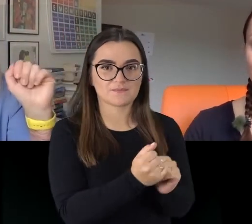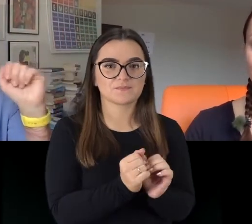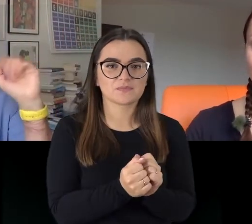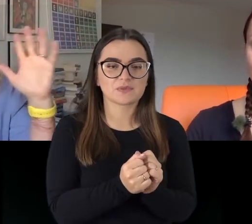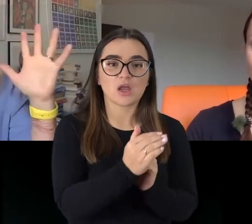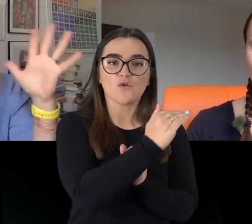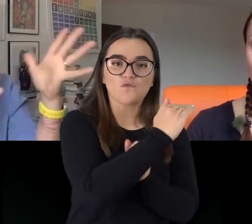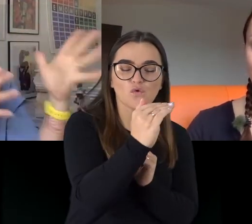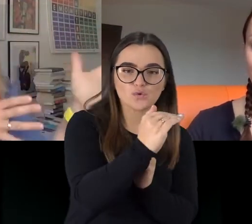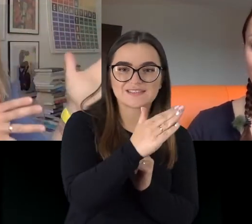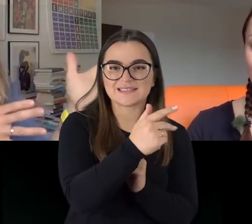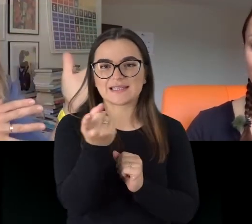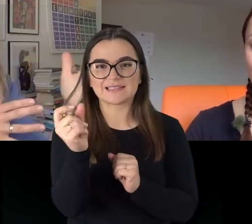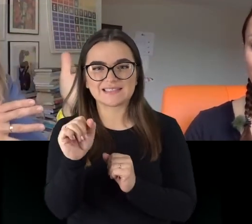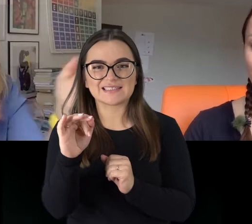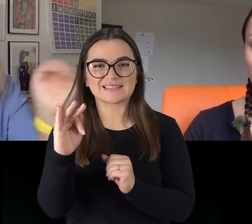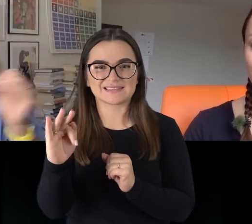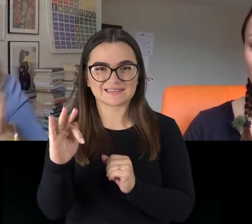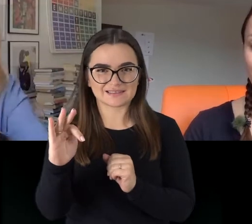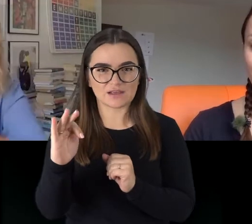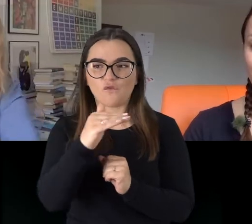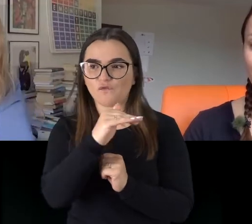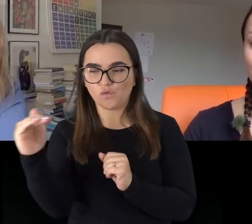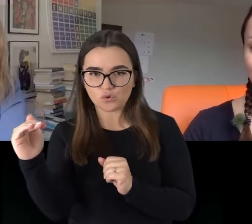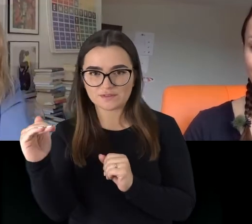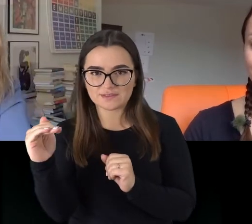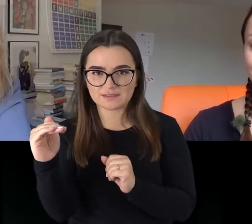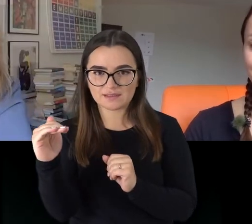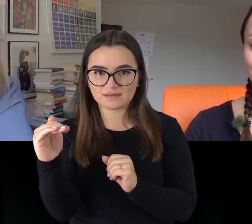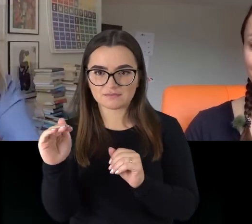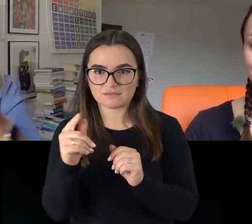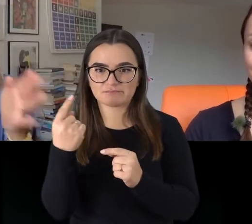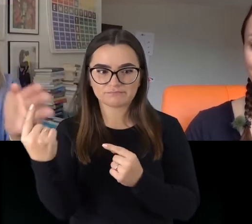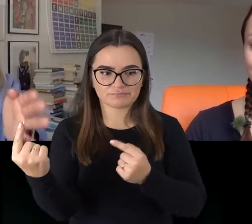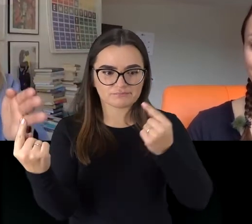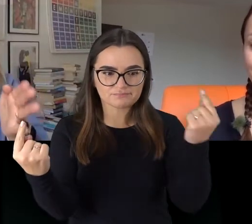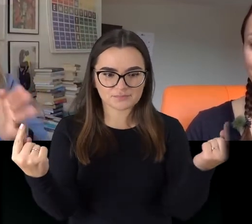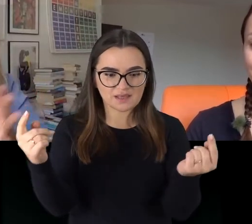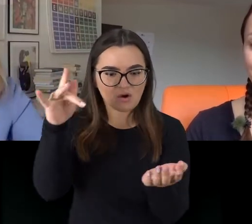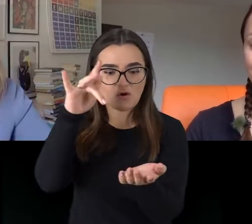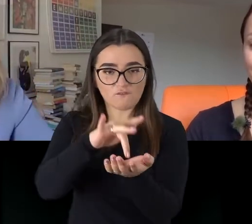dalių, tai yra tarp funkcinės šeimos ir disfunkcinės šeimos,